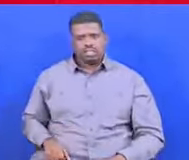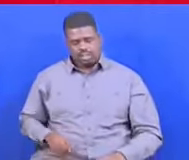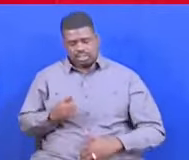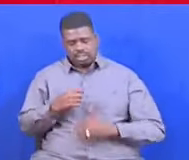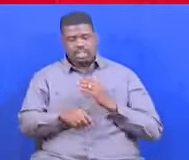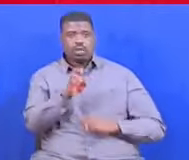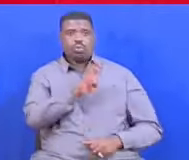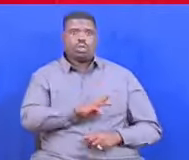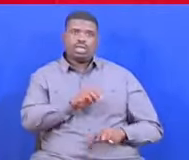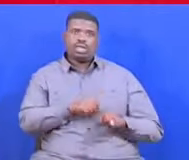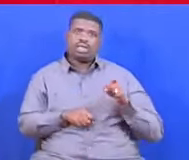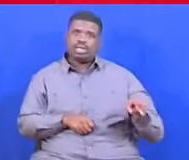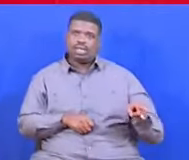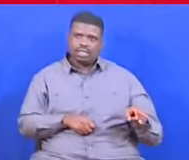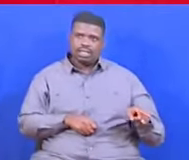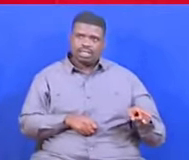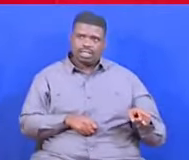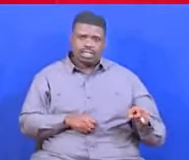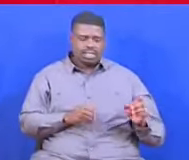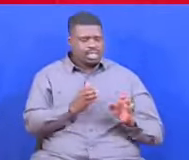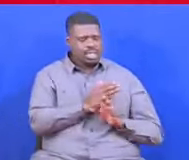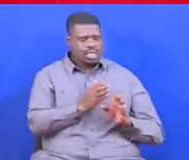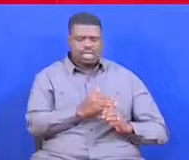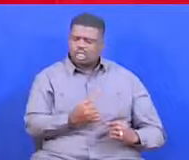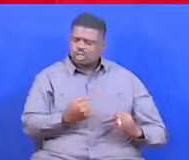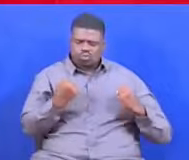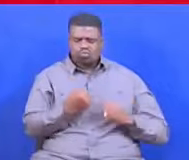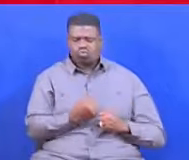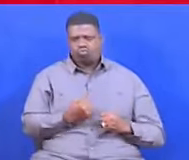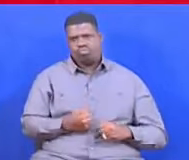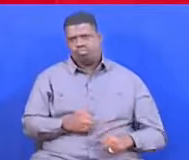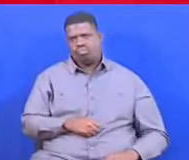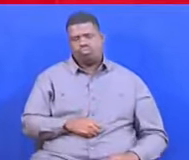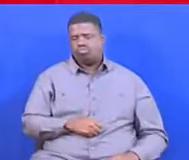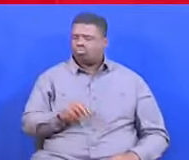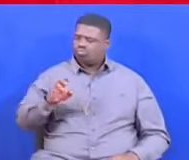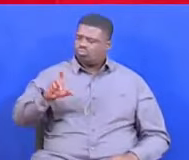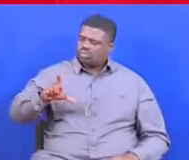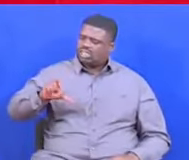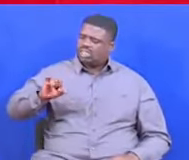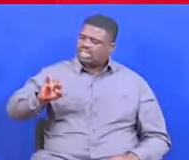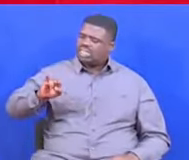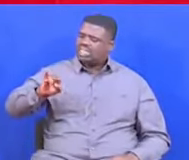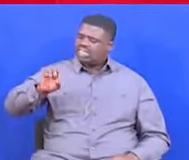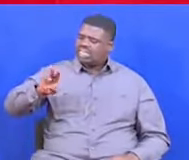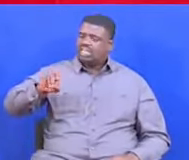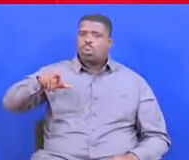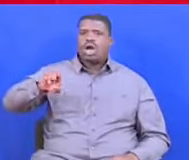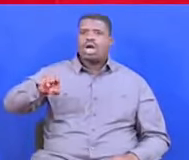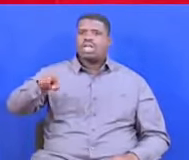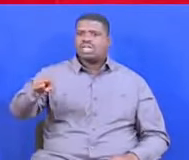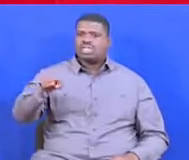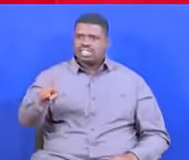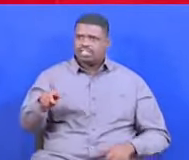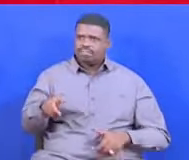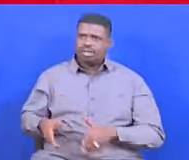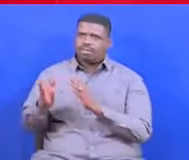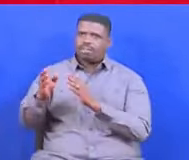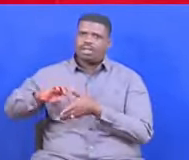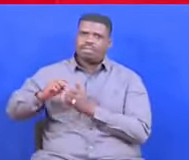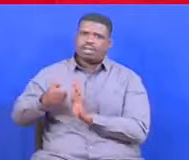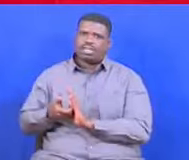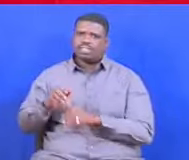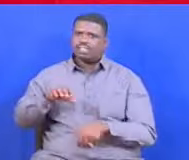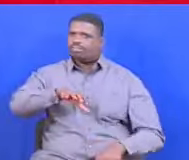katika wilaya ambayo iko katika hali ngumu ukichukulia na zingine ni Liwale, kwa vile hii kwanza ni barabara ya kimkakati ya